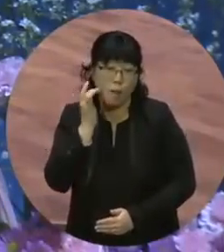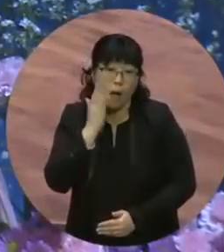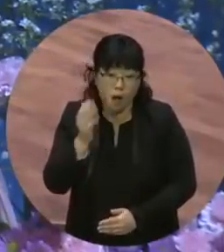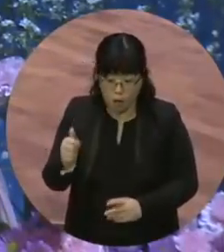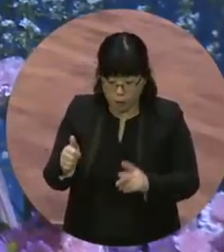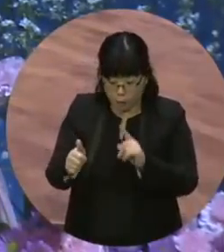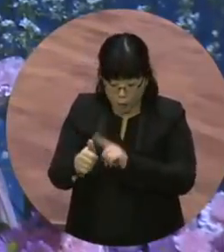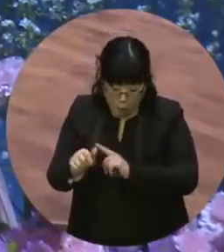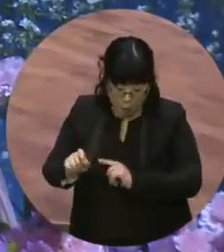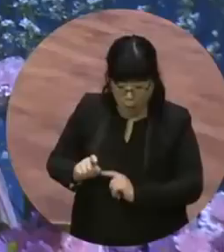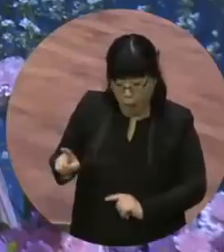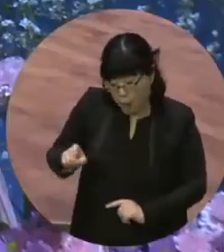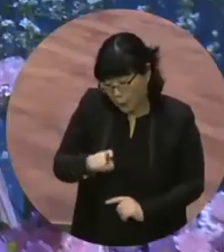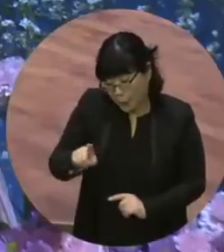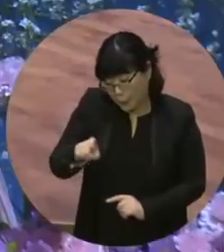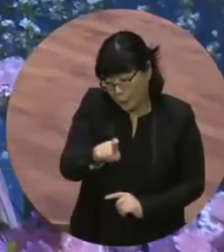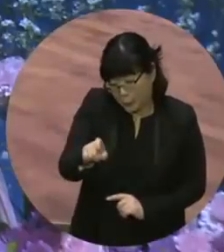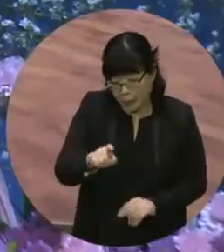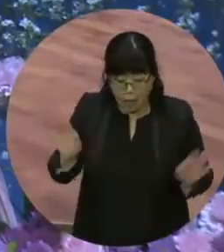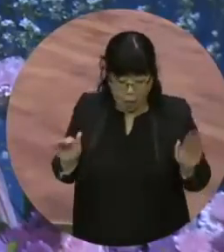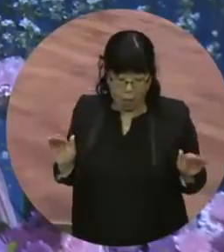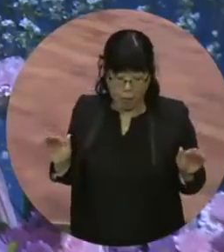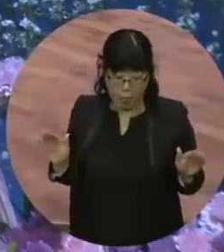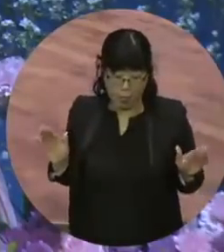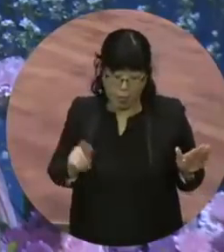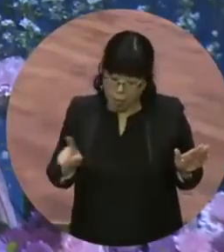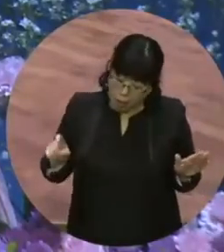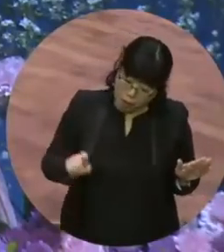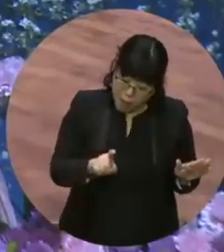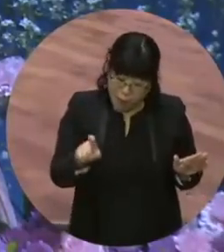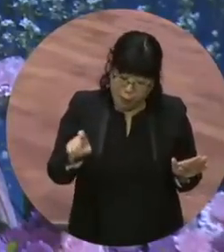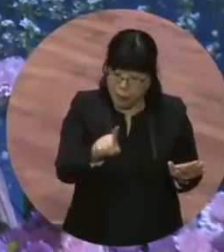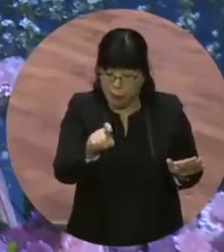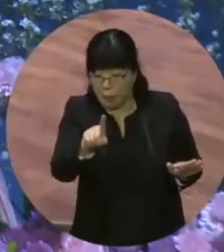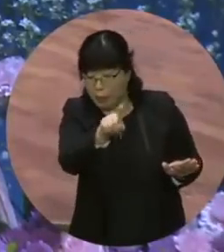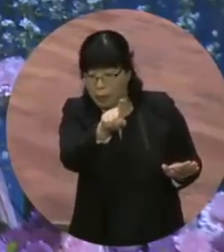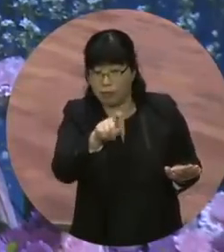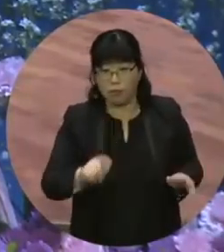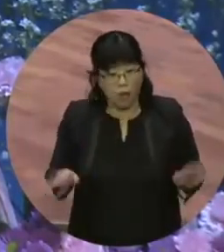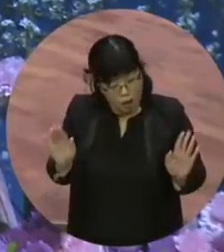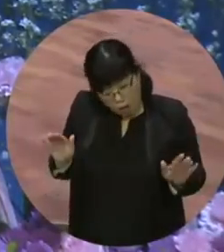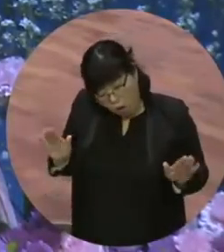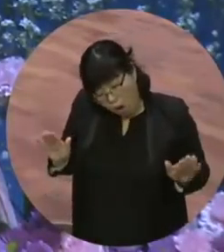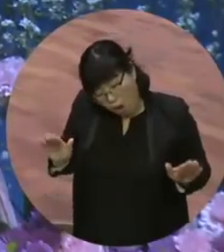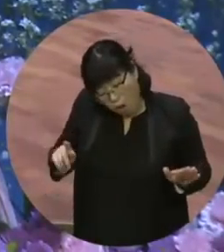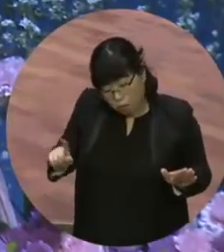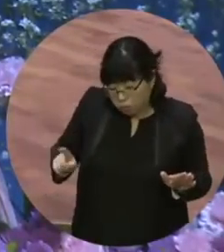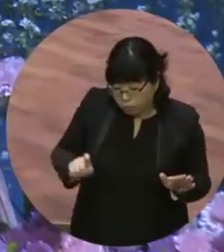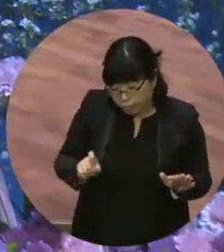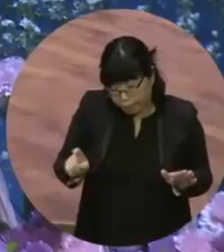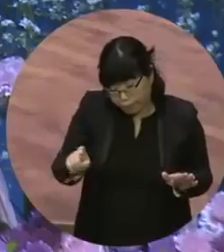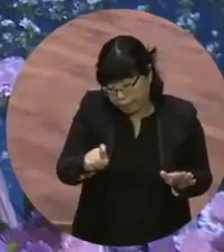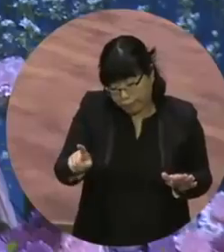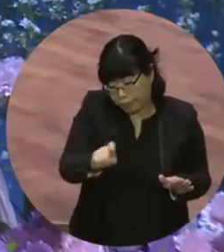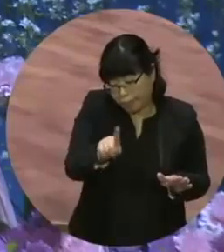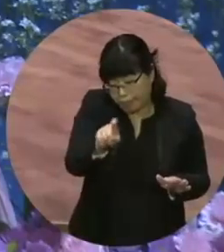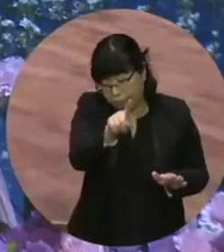지금 훨훨 날아다니느냐? 그 이유가 어디 있느냐? 그 이유가 어디 있느냐?